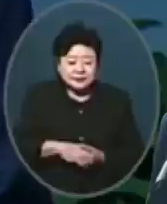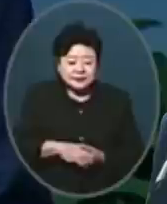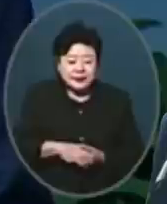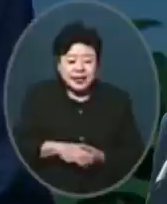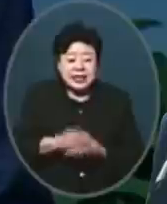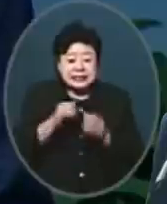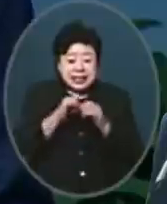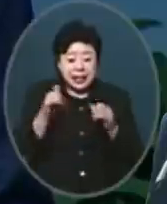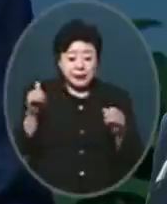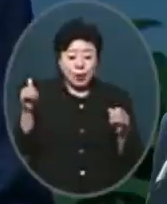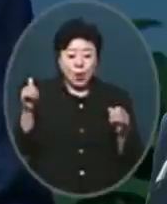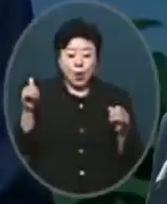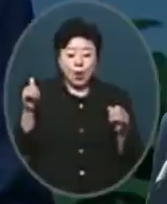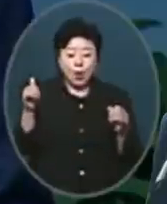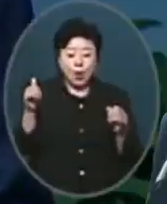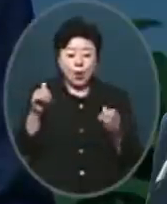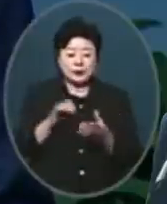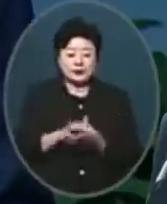사람도